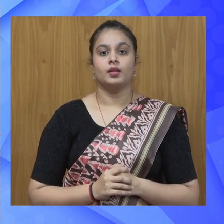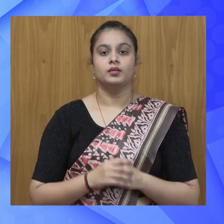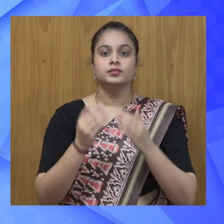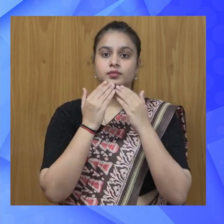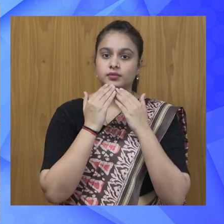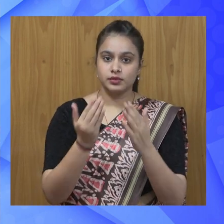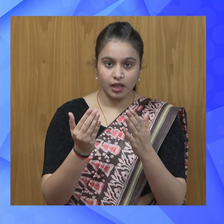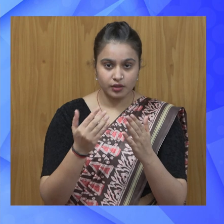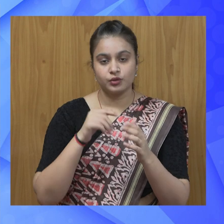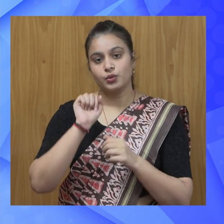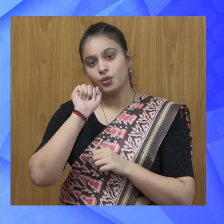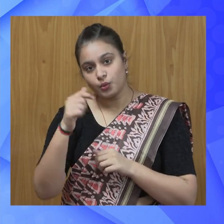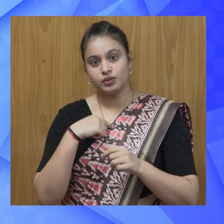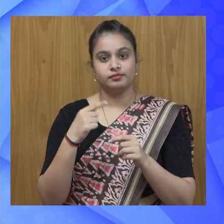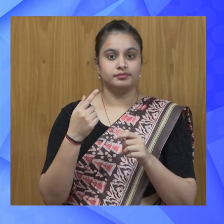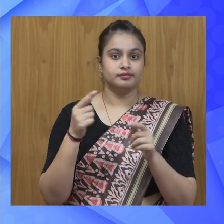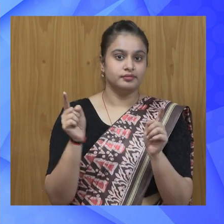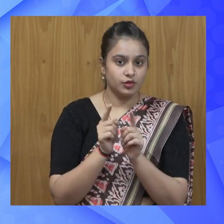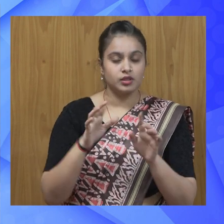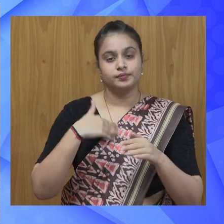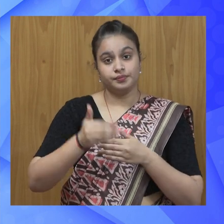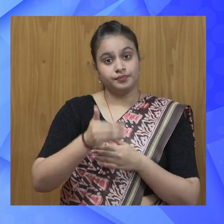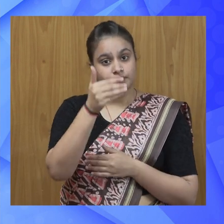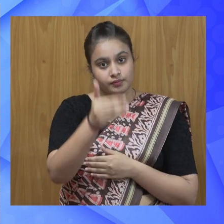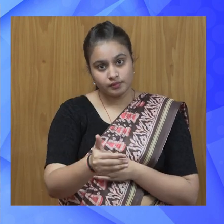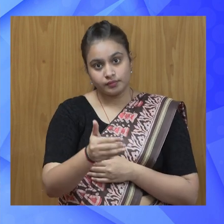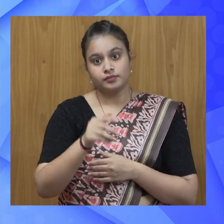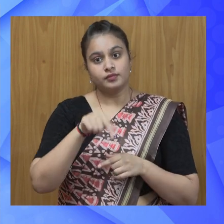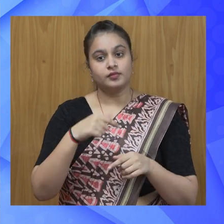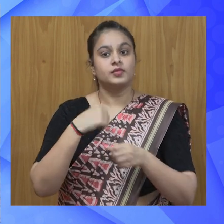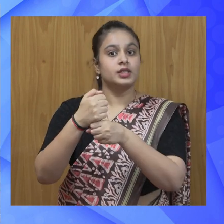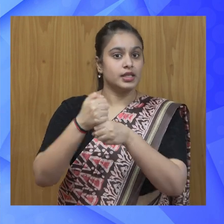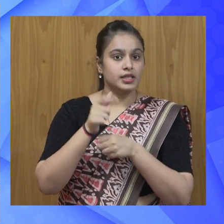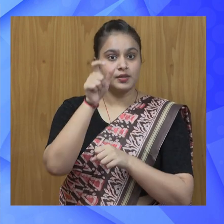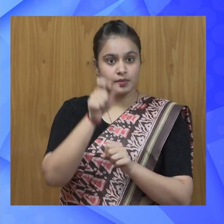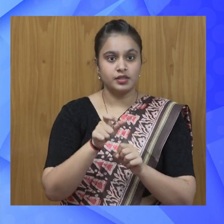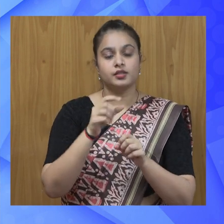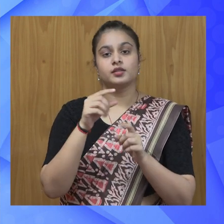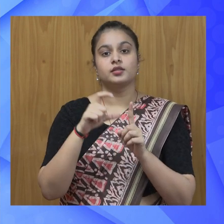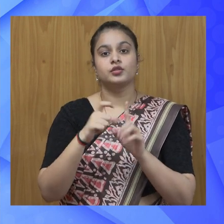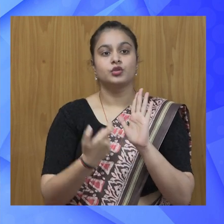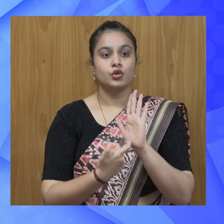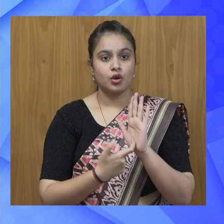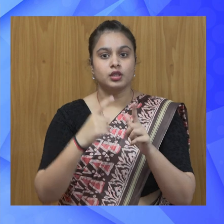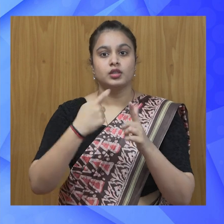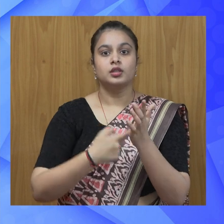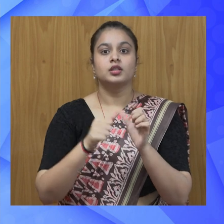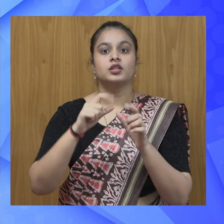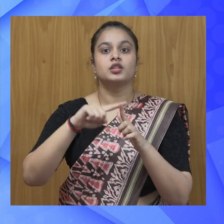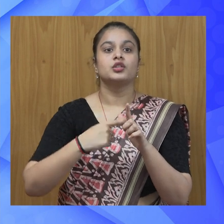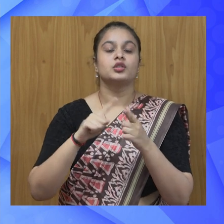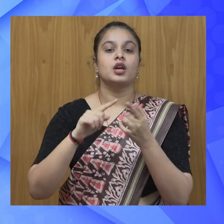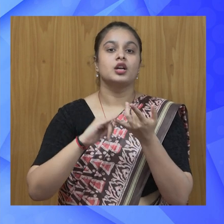Thank you so much, sir, for your valuable words. Moving ahead, we have a very special guest, Dr. Rajesh Sagar, a leading professor,